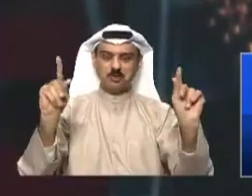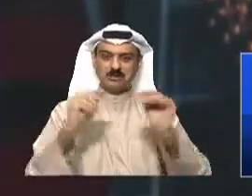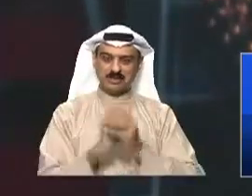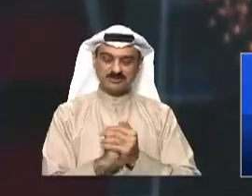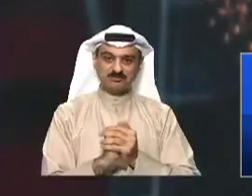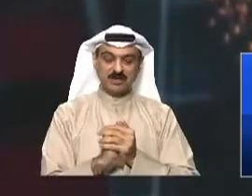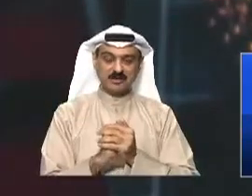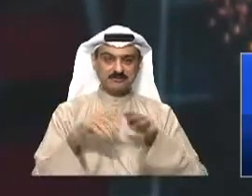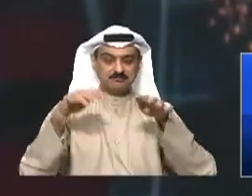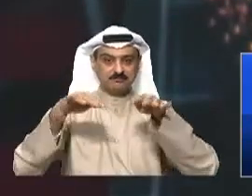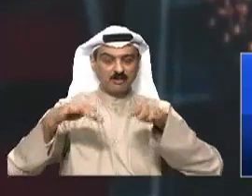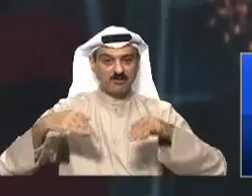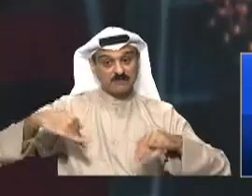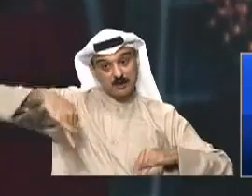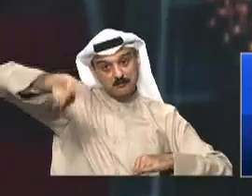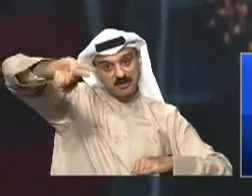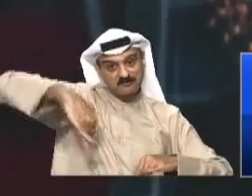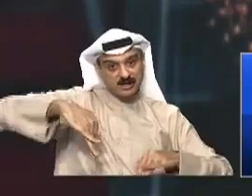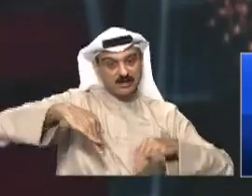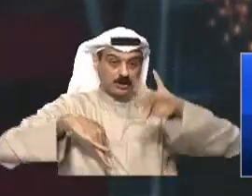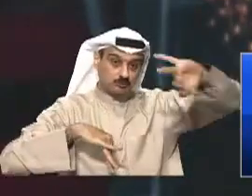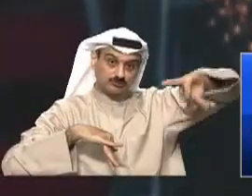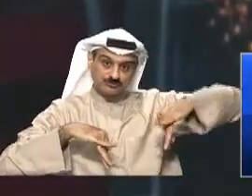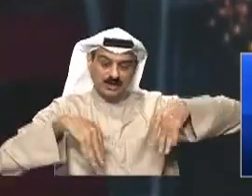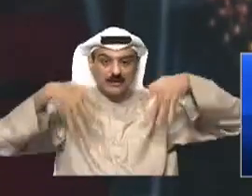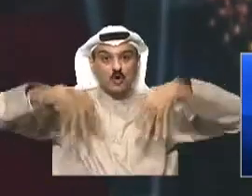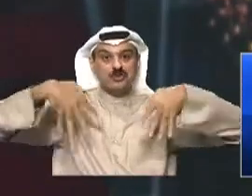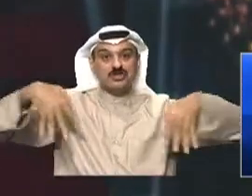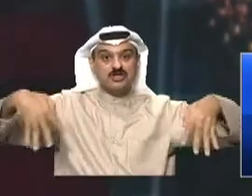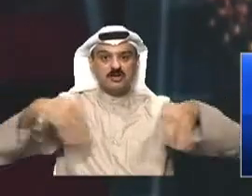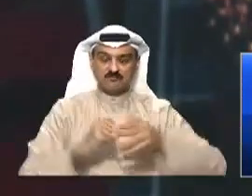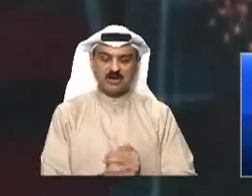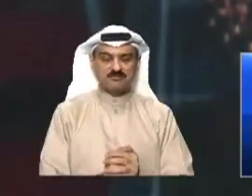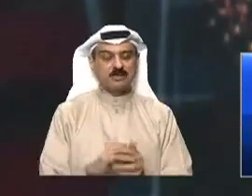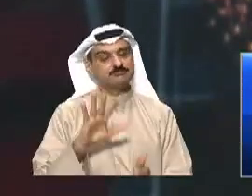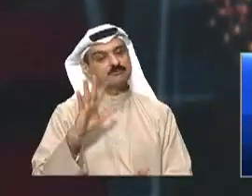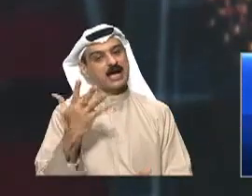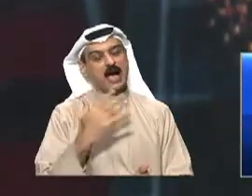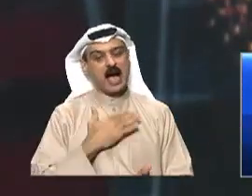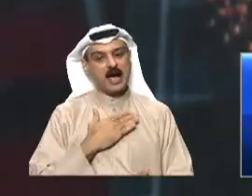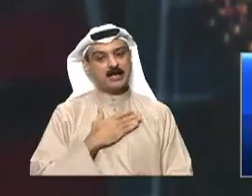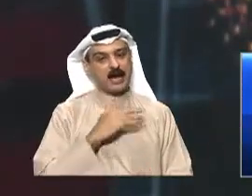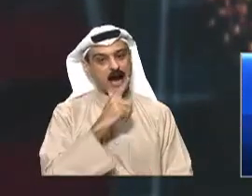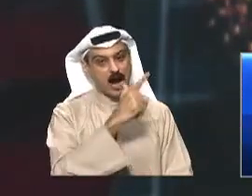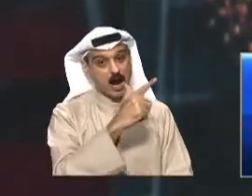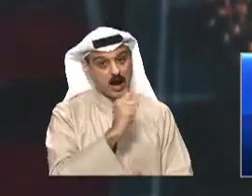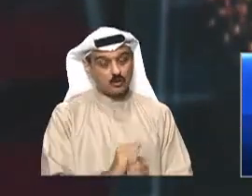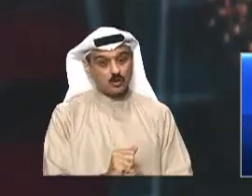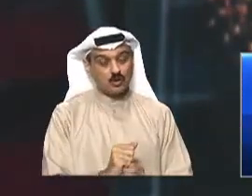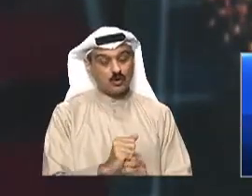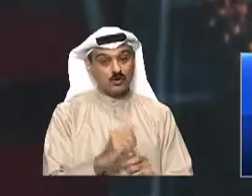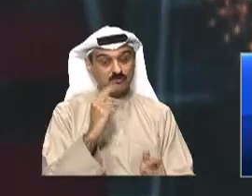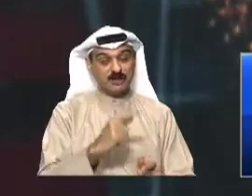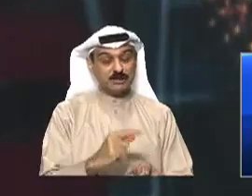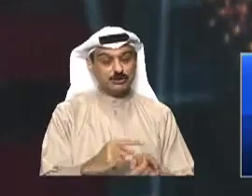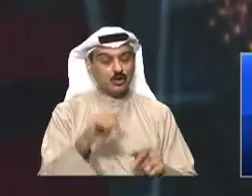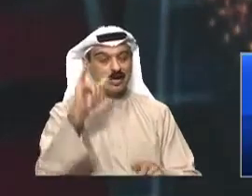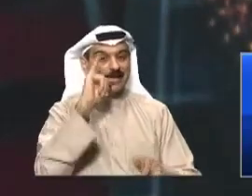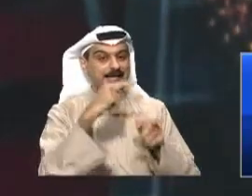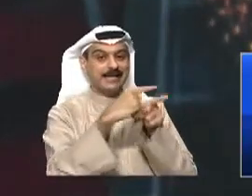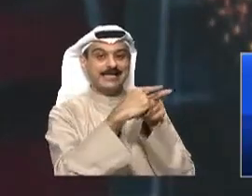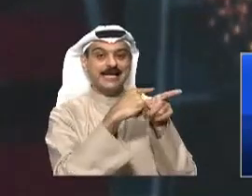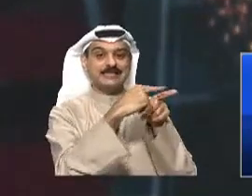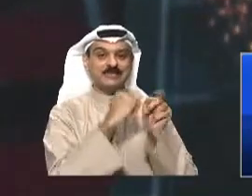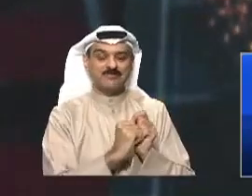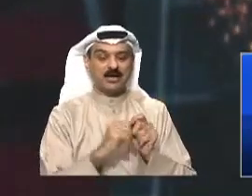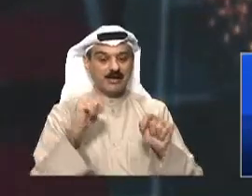العمق جيد في الحالة الدفاعية. فأنا أعتقد يعني قد يكون المنتخب الإنجليزي أكثر حظا من المنتخب الفرنسي، وهذا قد يكون